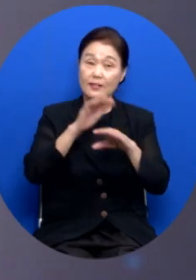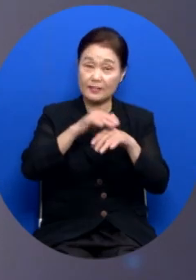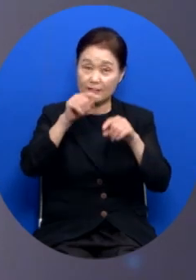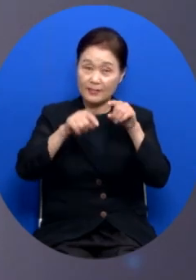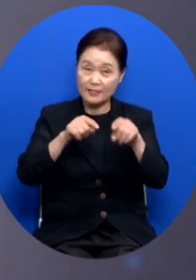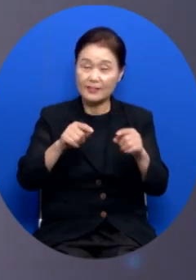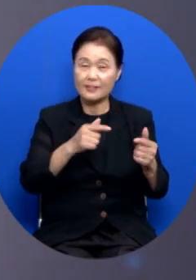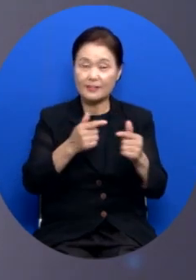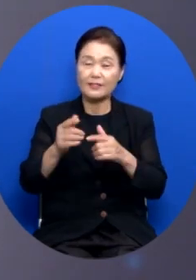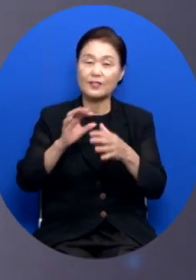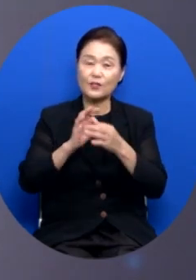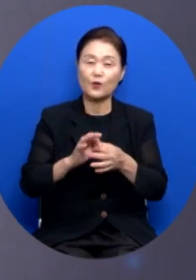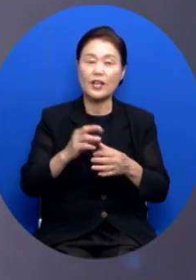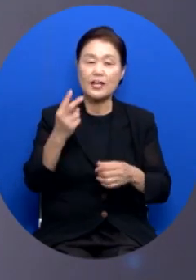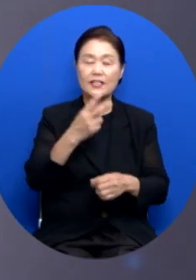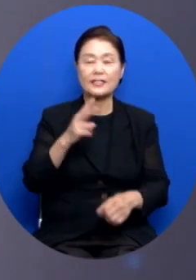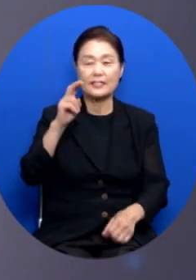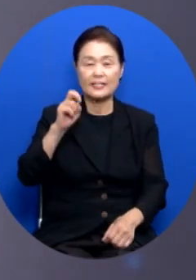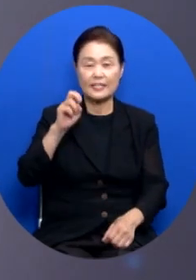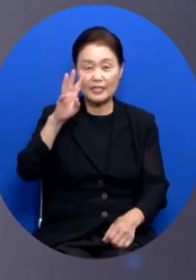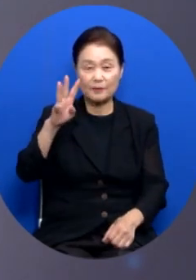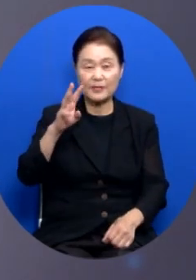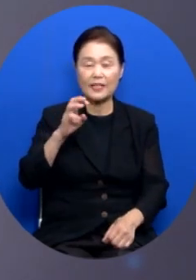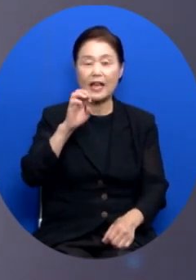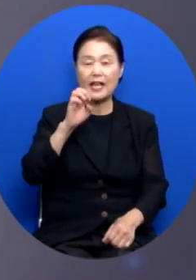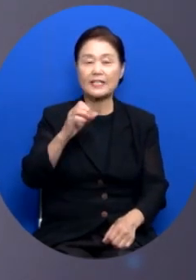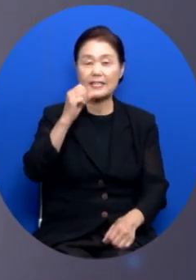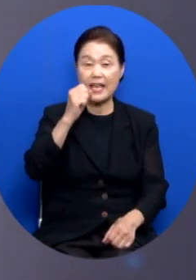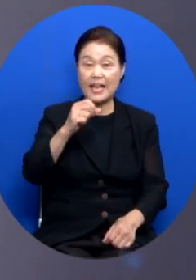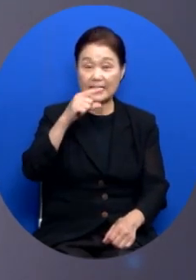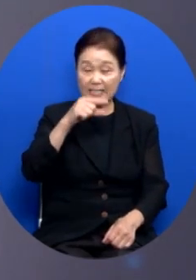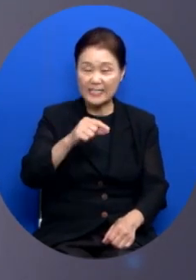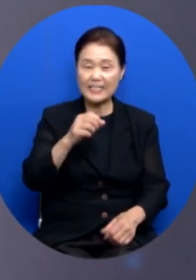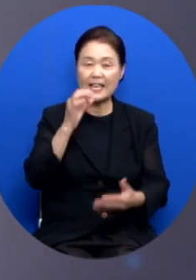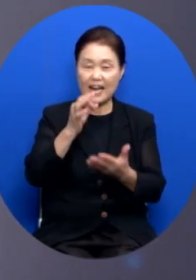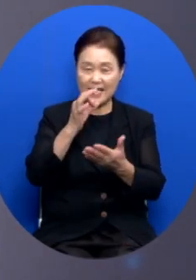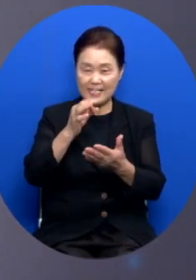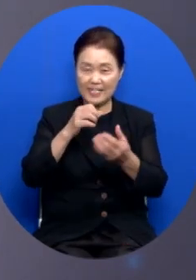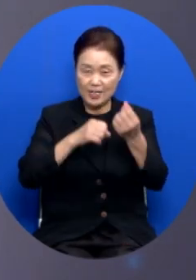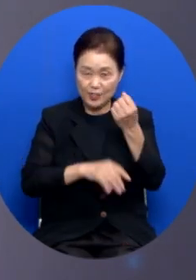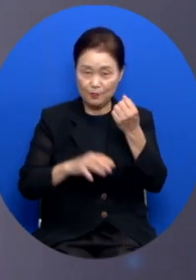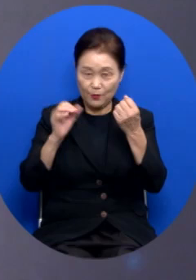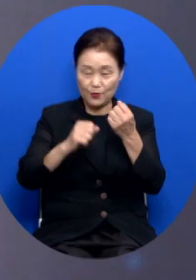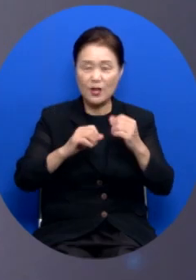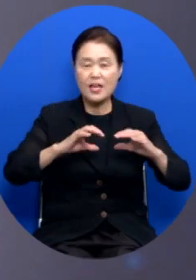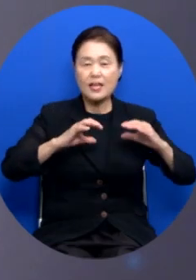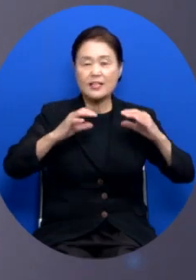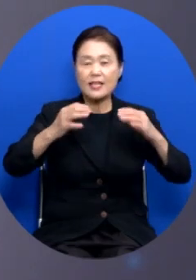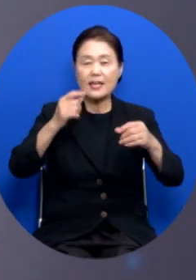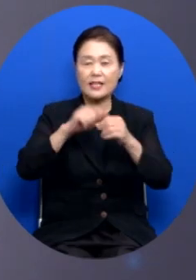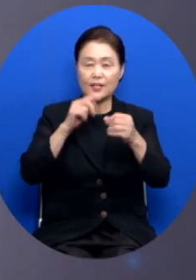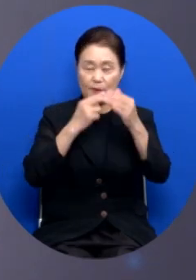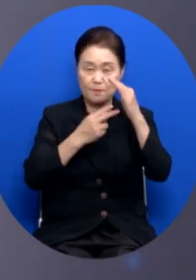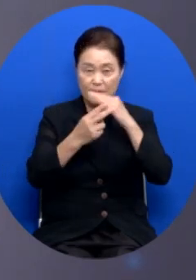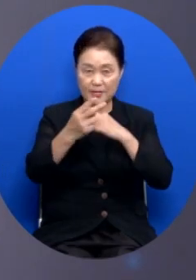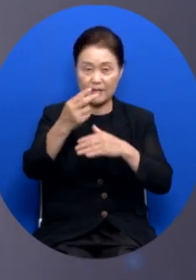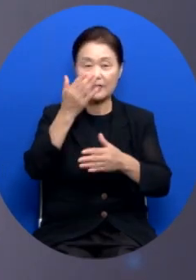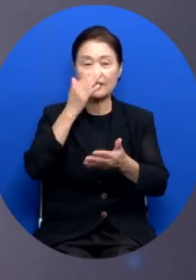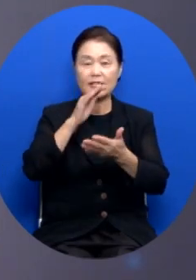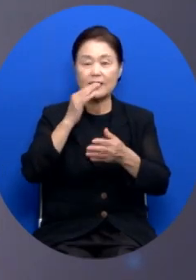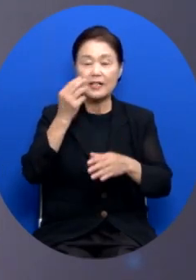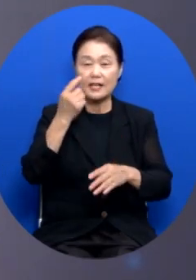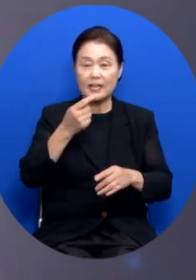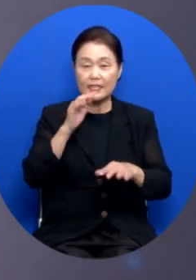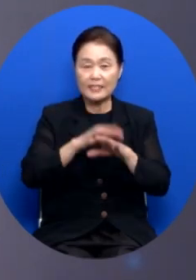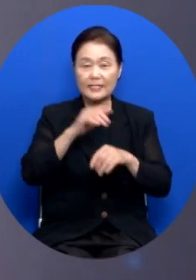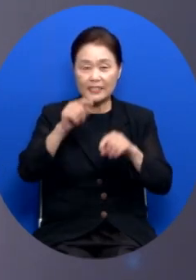통해서 2024년 ESG 가치를 바탕으로 한 글로벌 비전을 실현하고